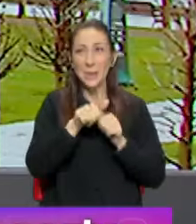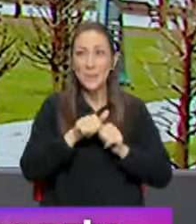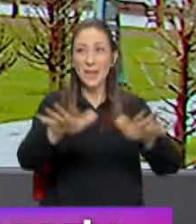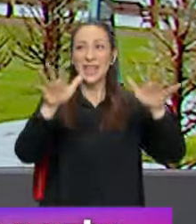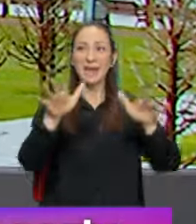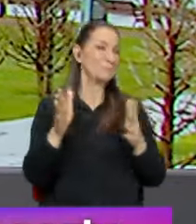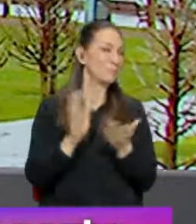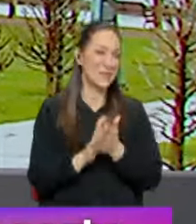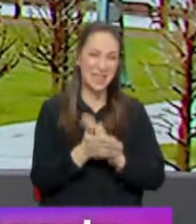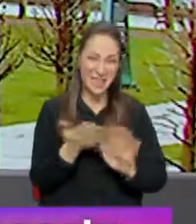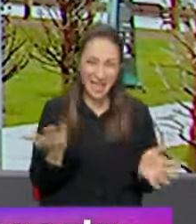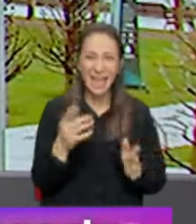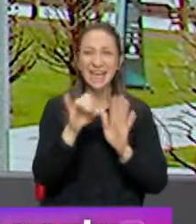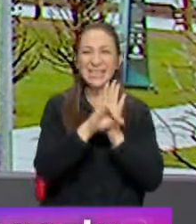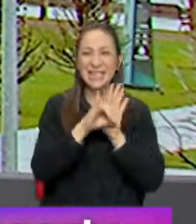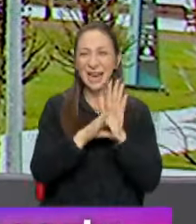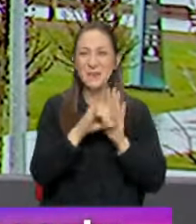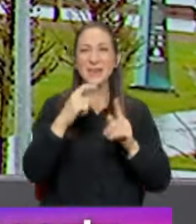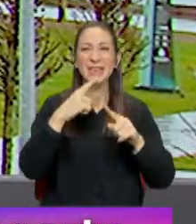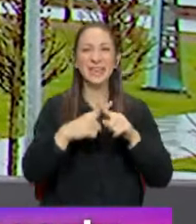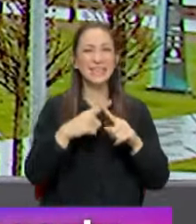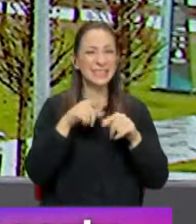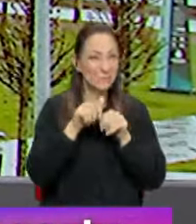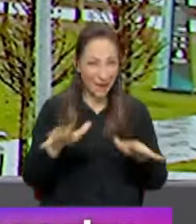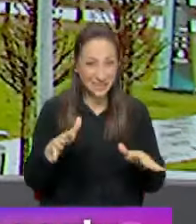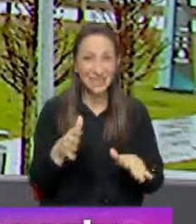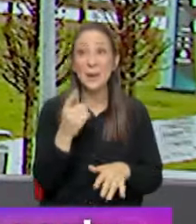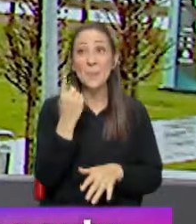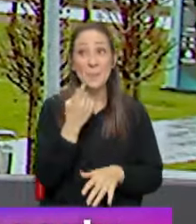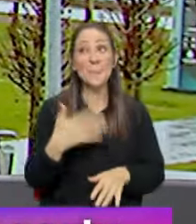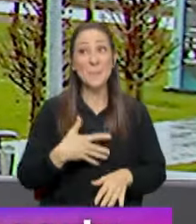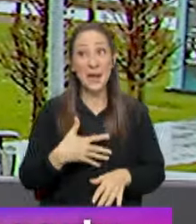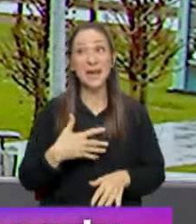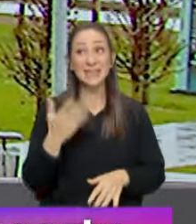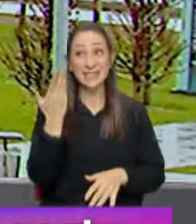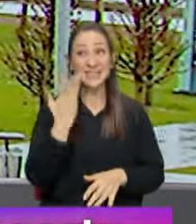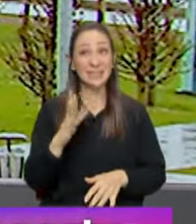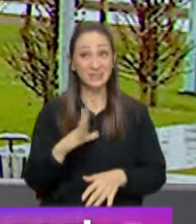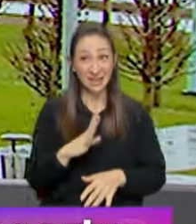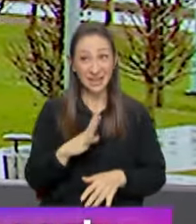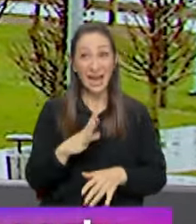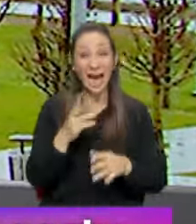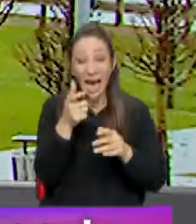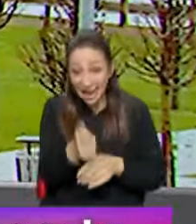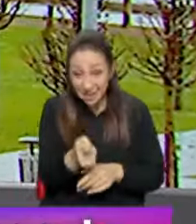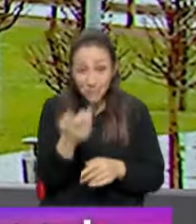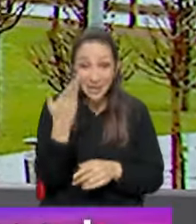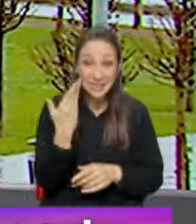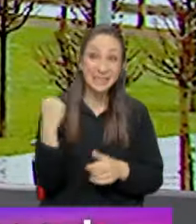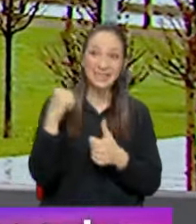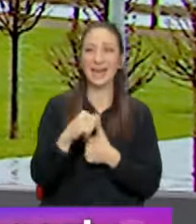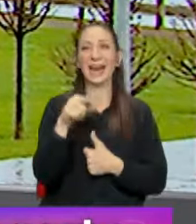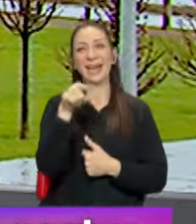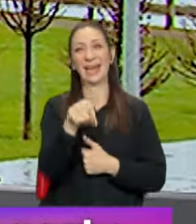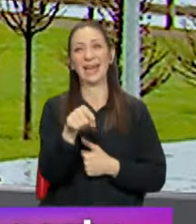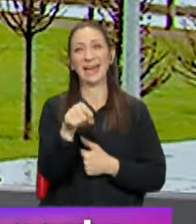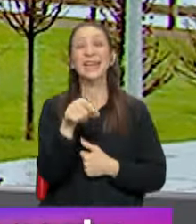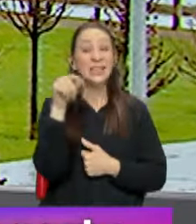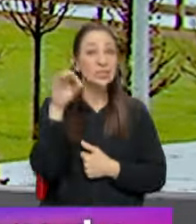medyalarımıza da paylaştık. Instagram'da, X hesaplarımızda bir merak eden izleyicimiz varsa açıp tekrar